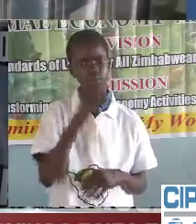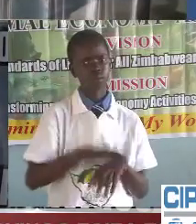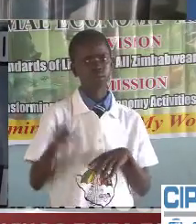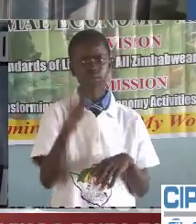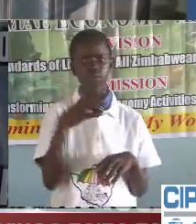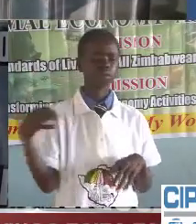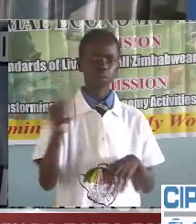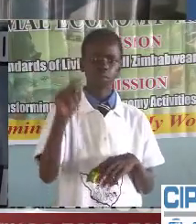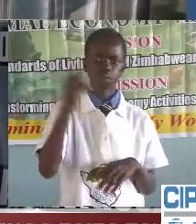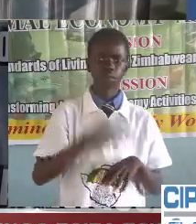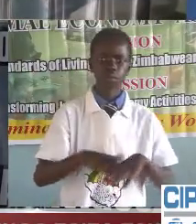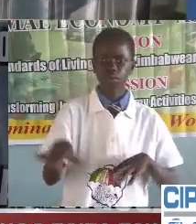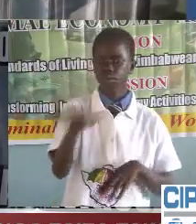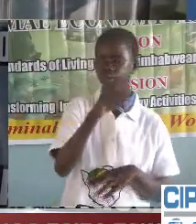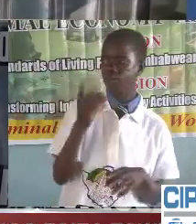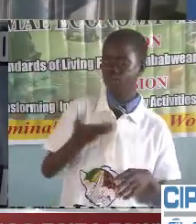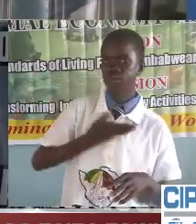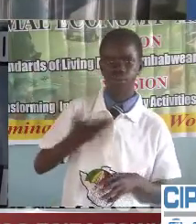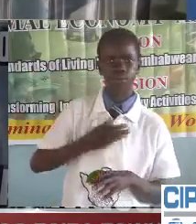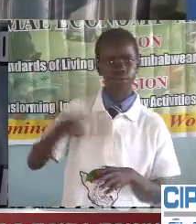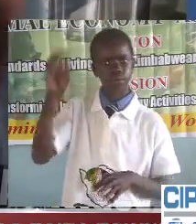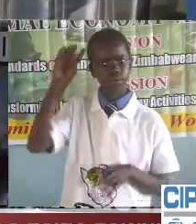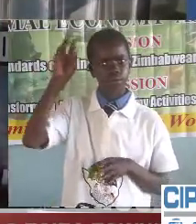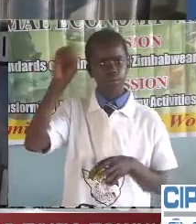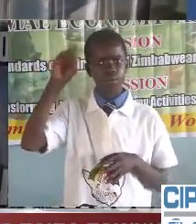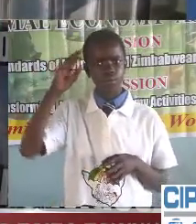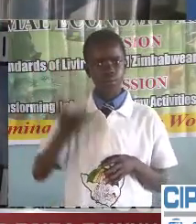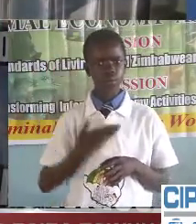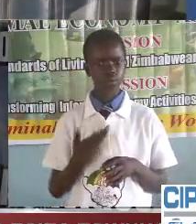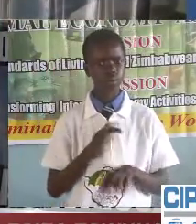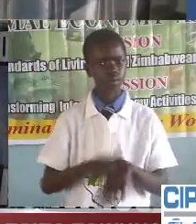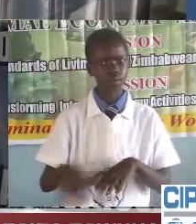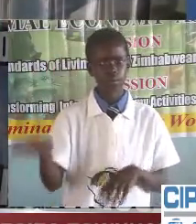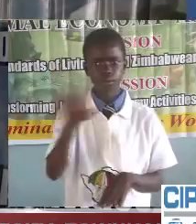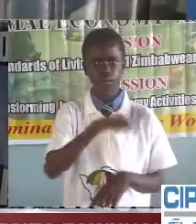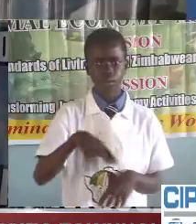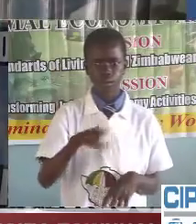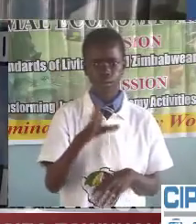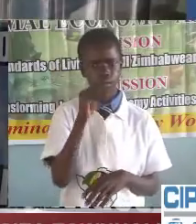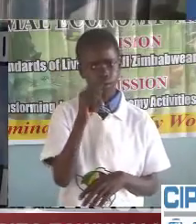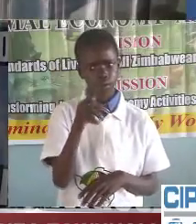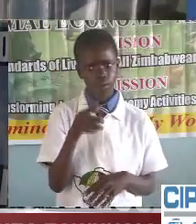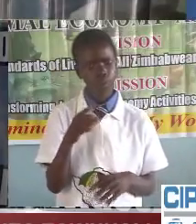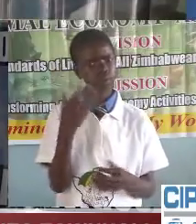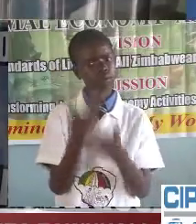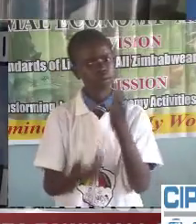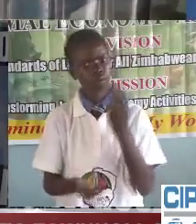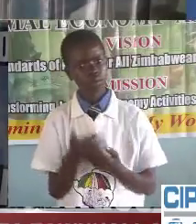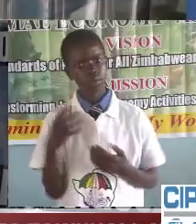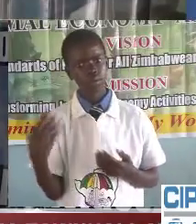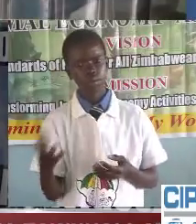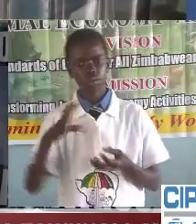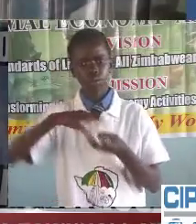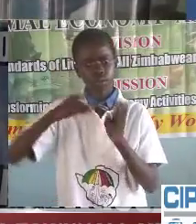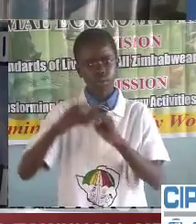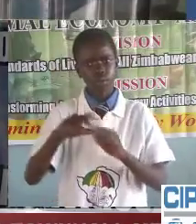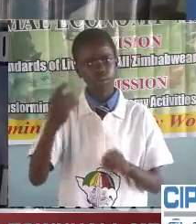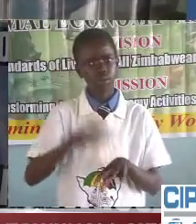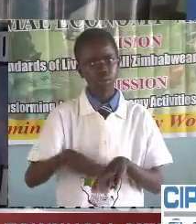ndichinoseva kukanzo, ndiri kuenda kuma-chambers, tichanosangana nevanenge vabuda tiri 10. Kwadi 2 ndichanosvika ndichinomirira